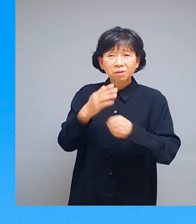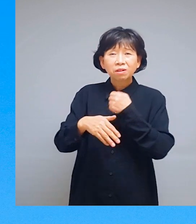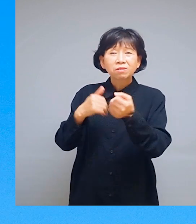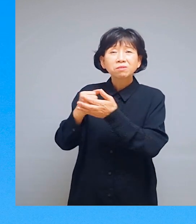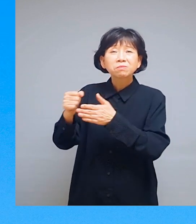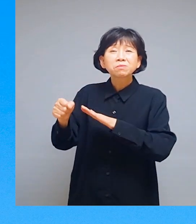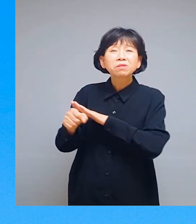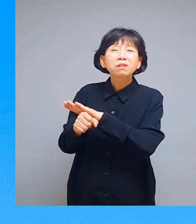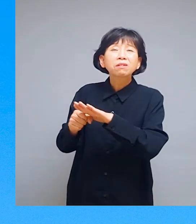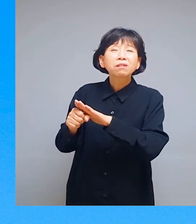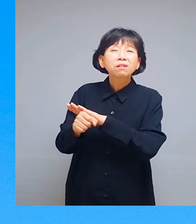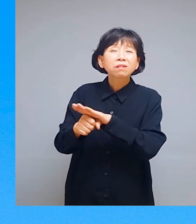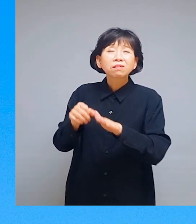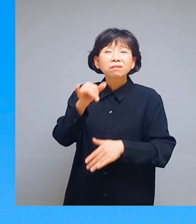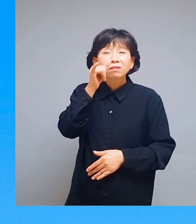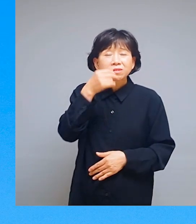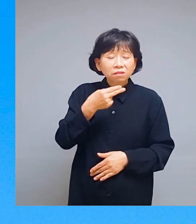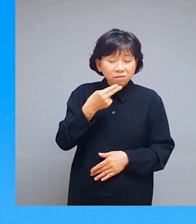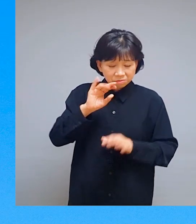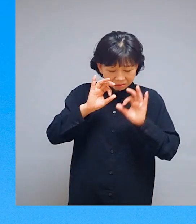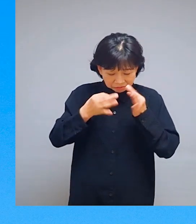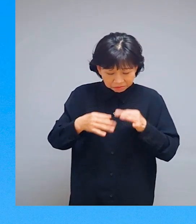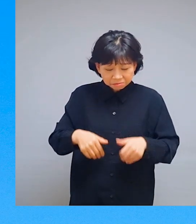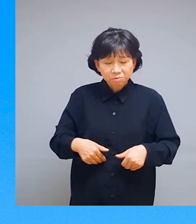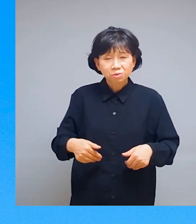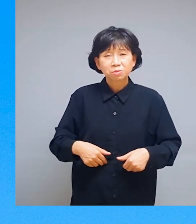남아있는지 점검하셨으면 좋겠어요.